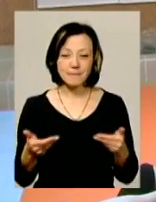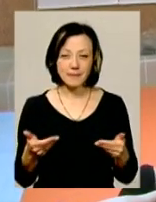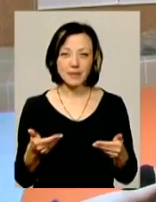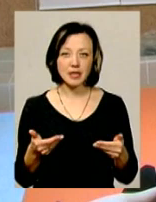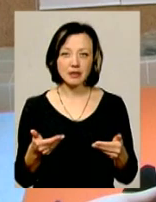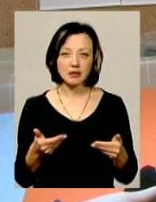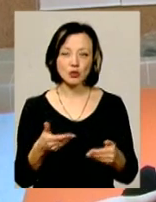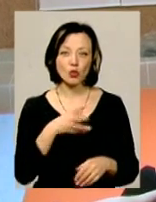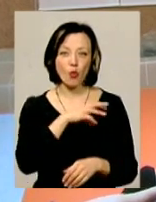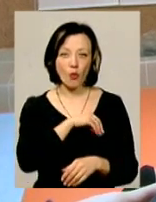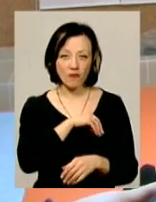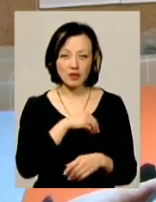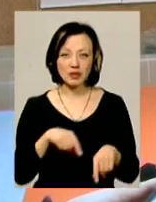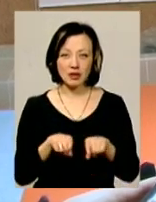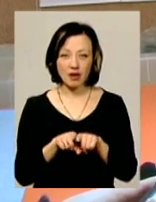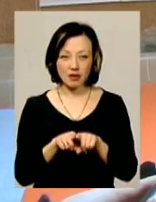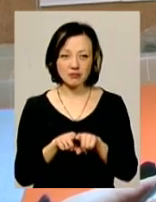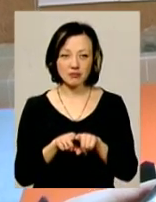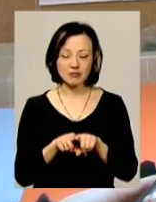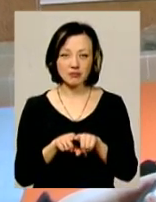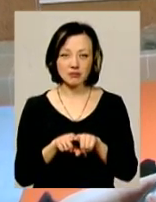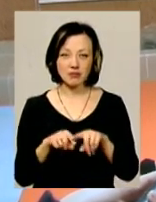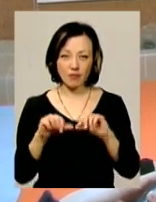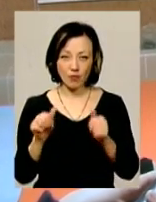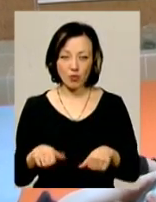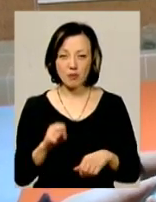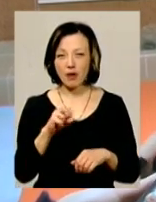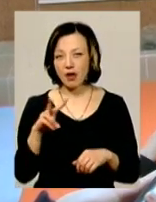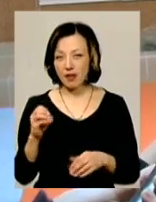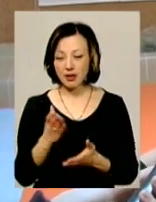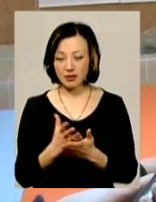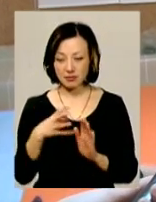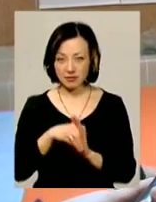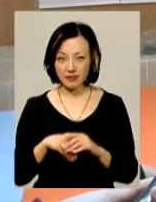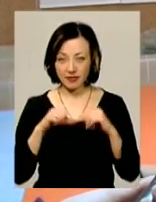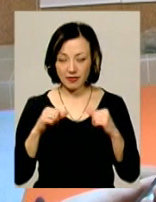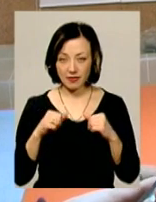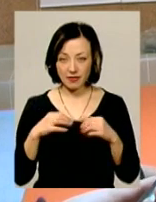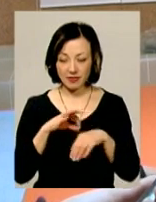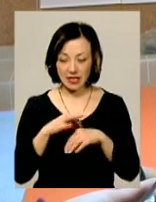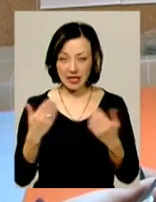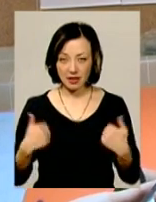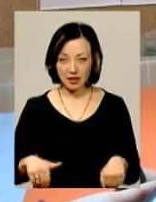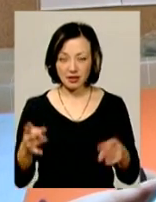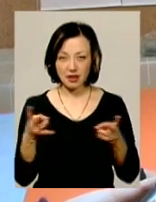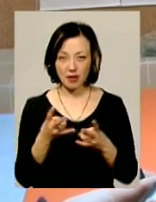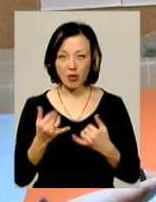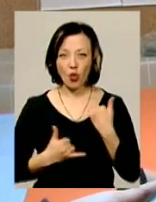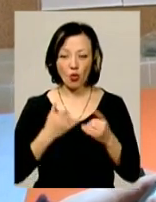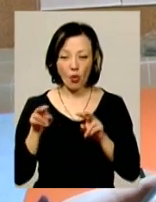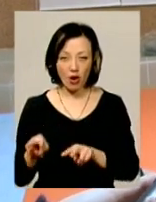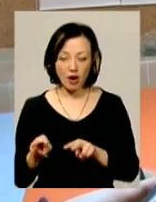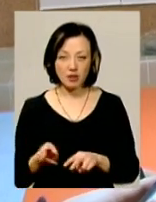душа, духовна така іскра, але вона ж існує в цьому тілі, і за тілом треба